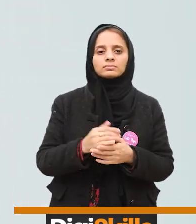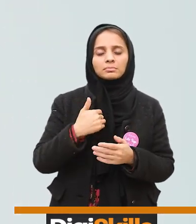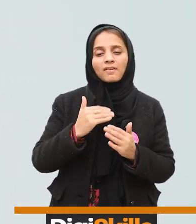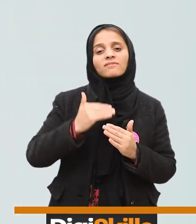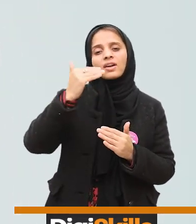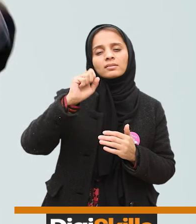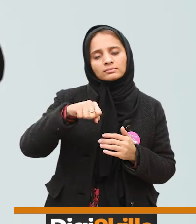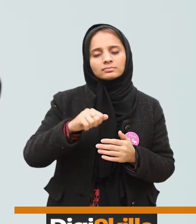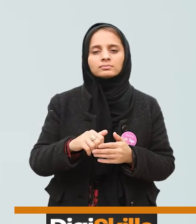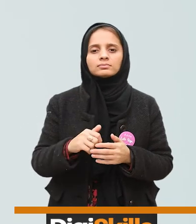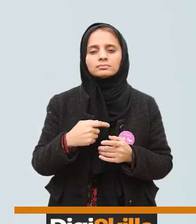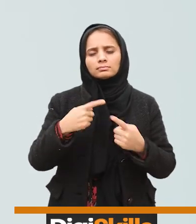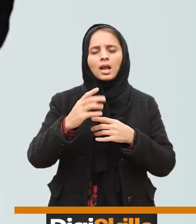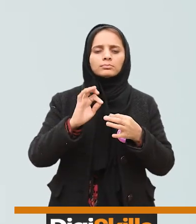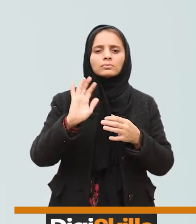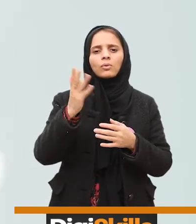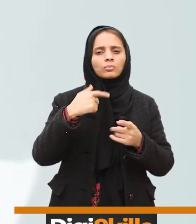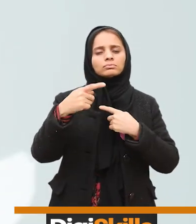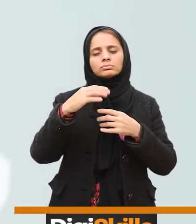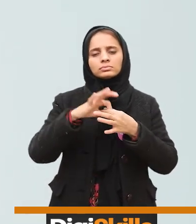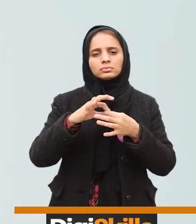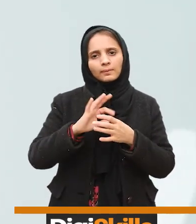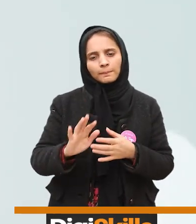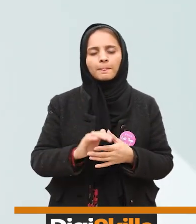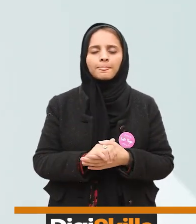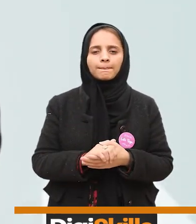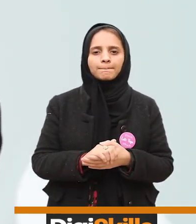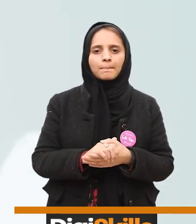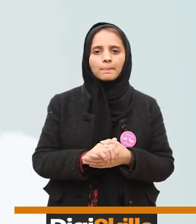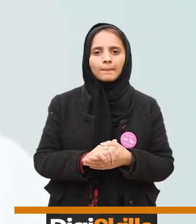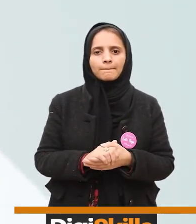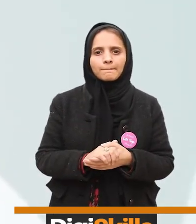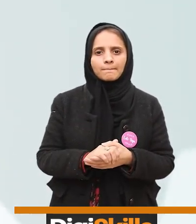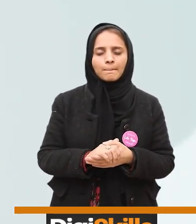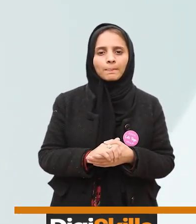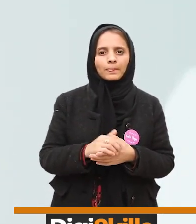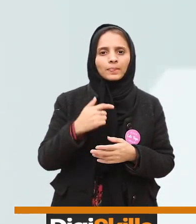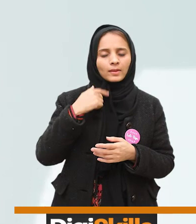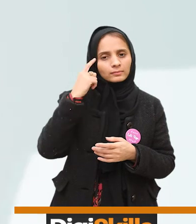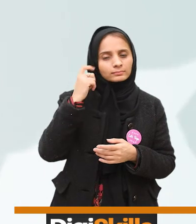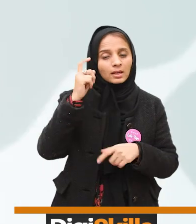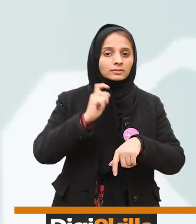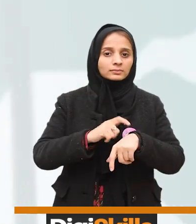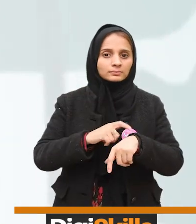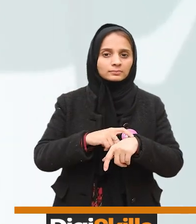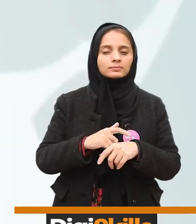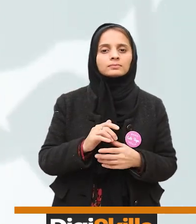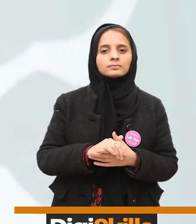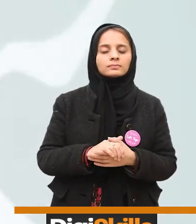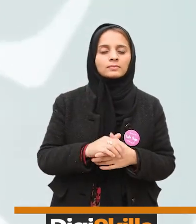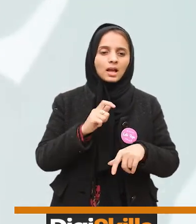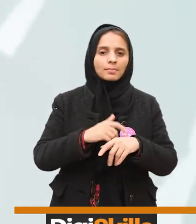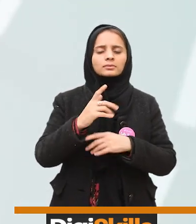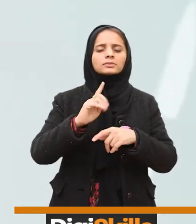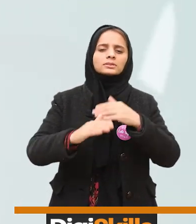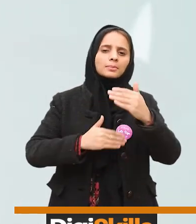رہا ہوتا، بیکاز میرا اسکیل ذرا بڑا ہو گیا ہے، ڈائریکٹ کام ہو رہا ہے، وائر ٹرانسفر ہو جاتی ہے، اور یہ وہ وقت ہے